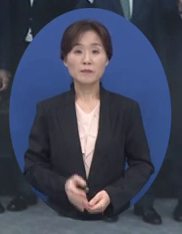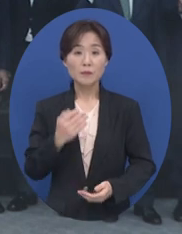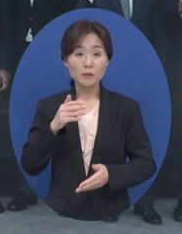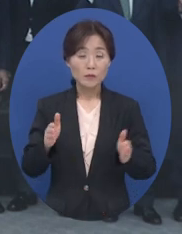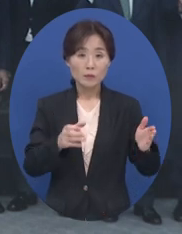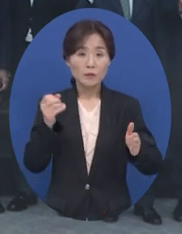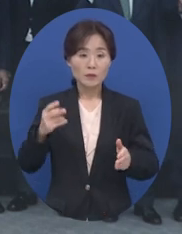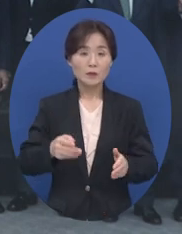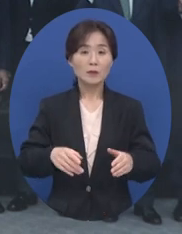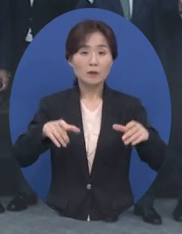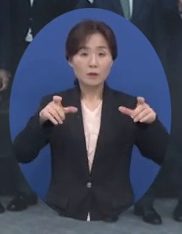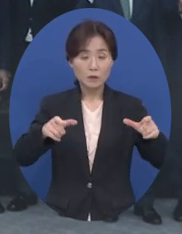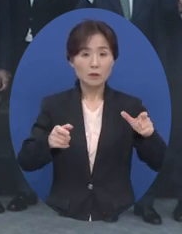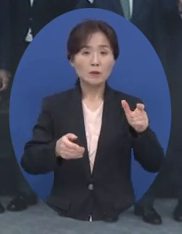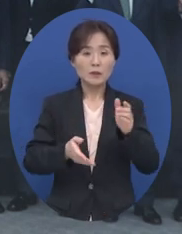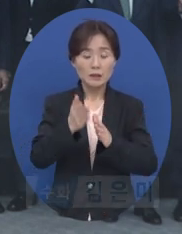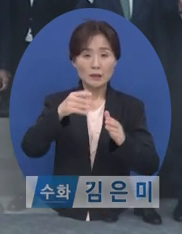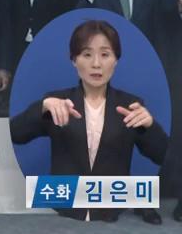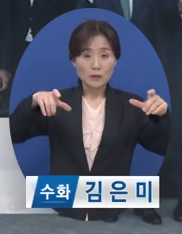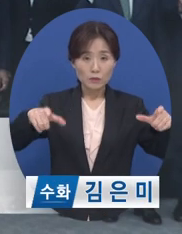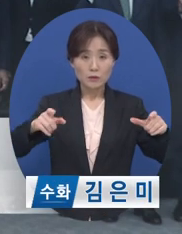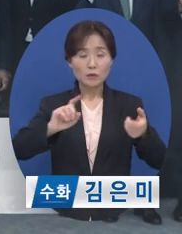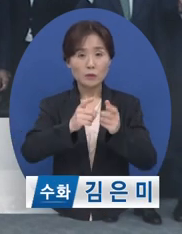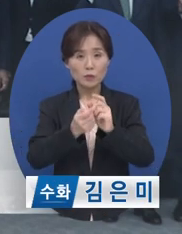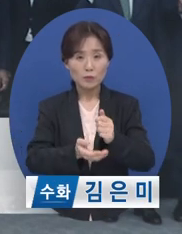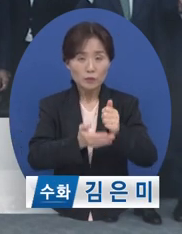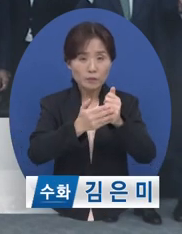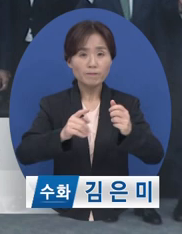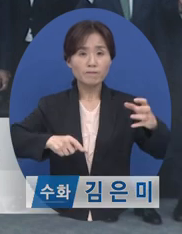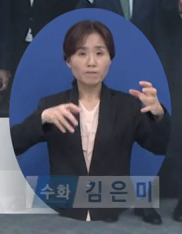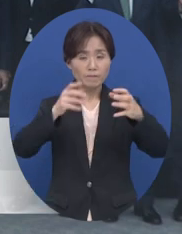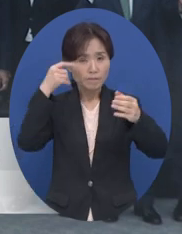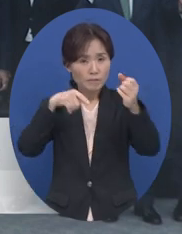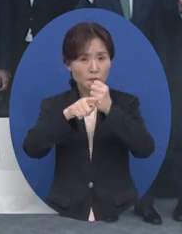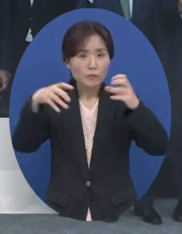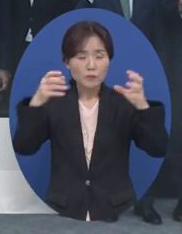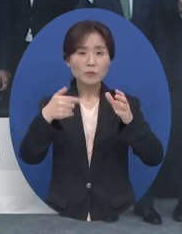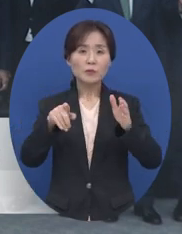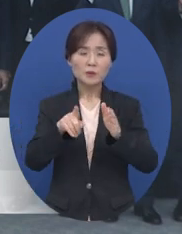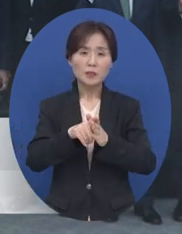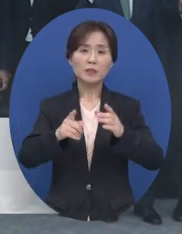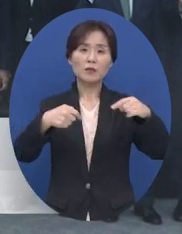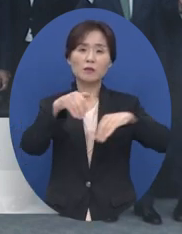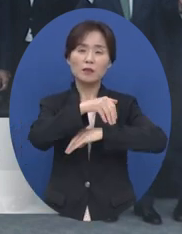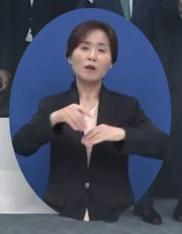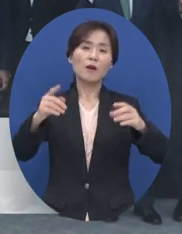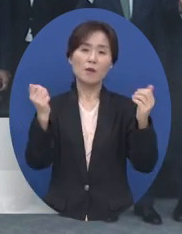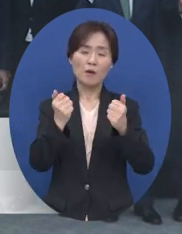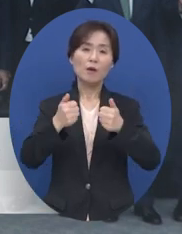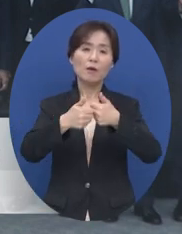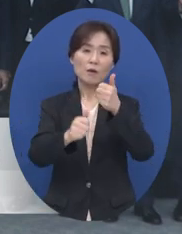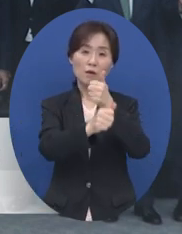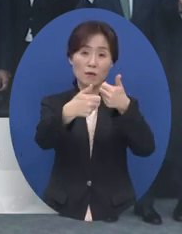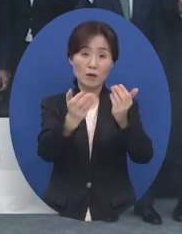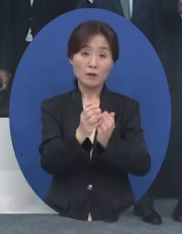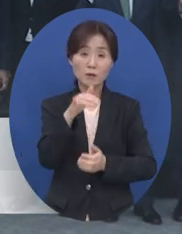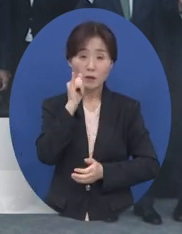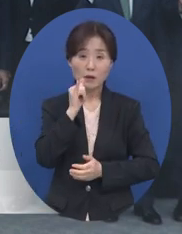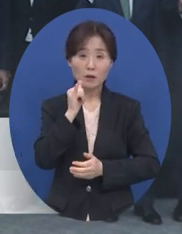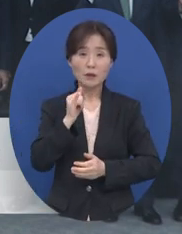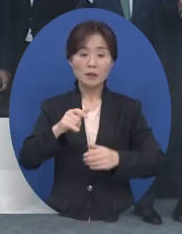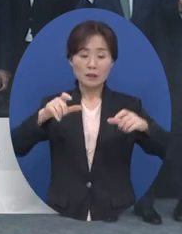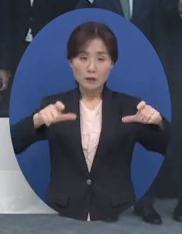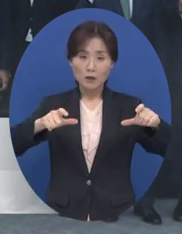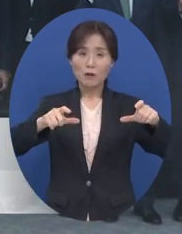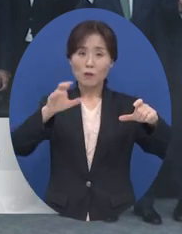경기도와 도내 시군이 상호 존중하고 협치하기 위한 정책협력위원회가 열렸습니다. 이날 정책협력위원회에선